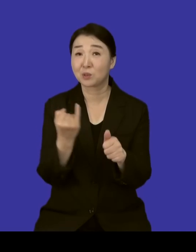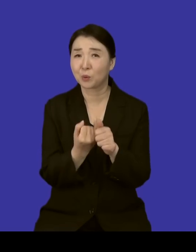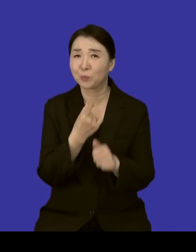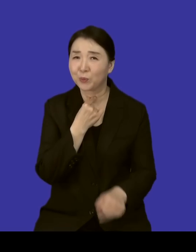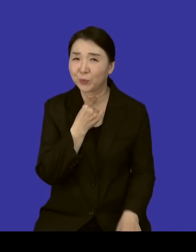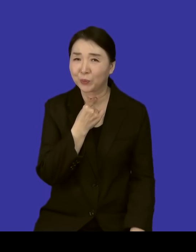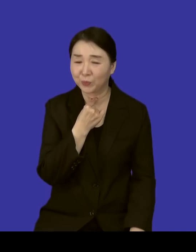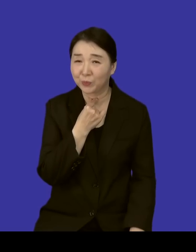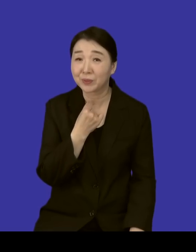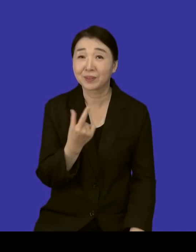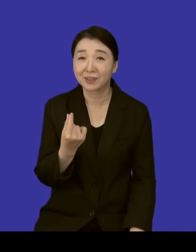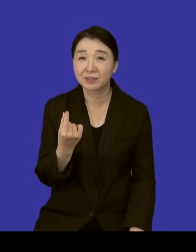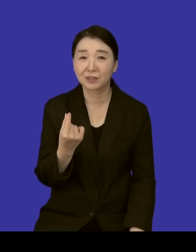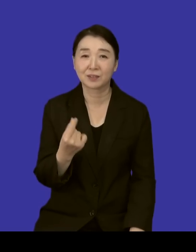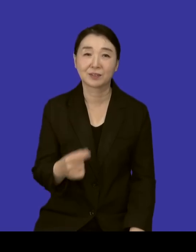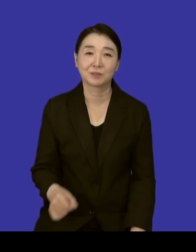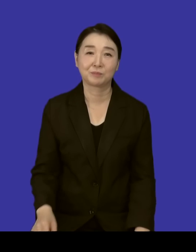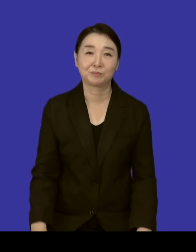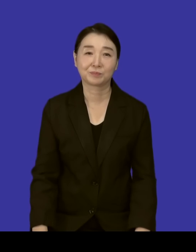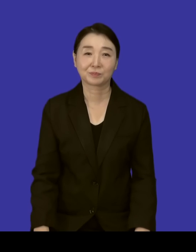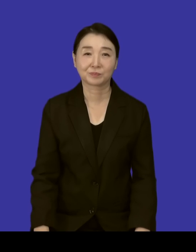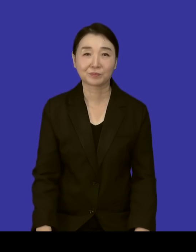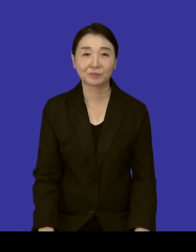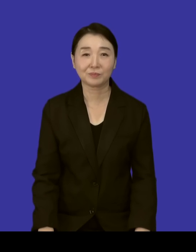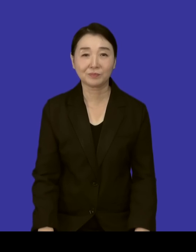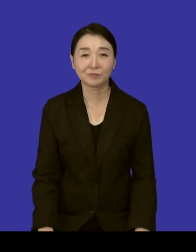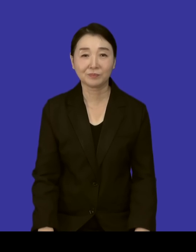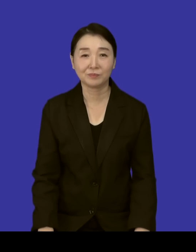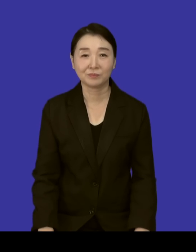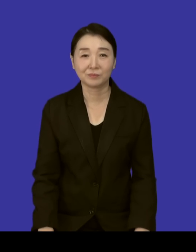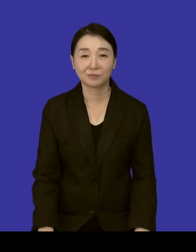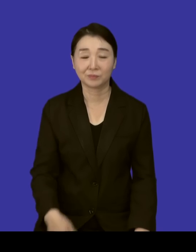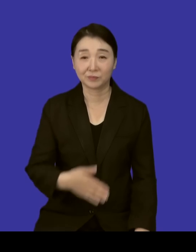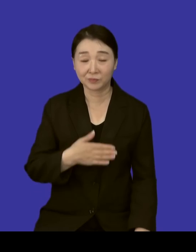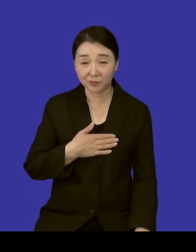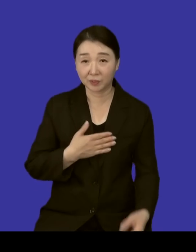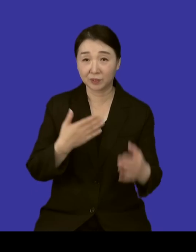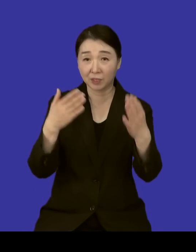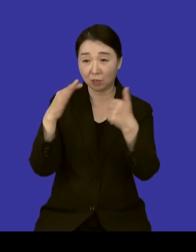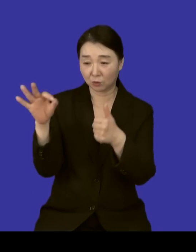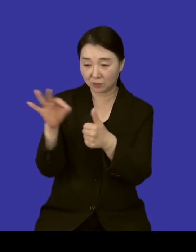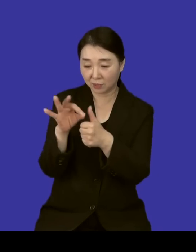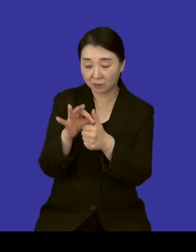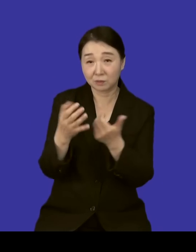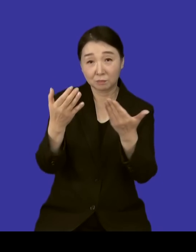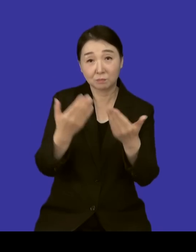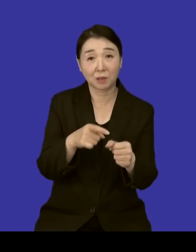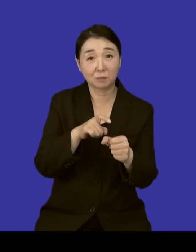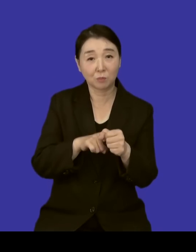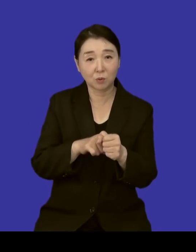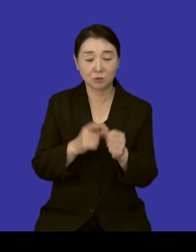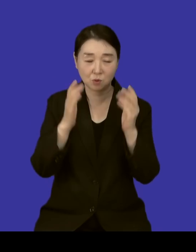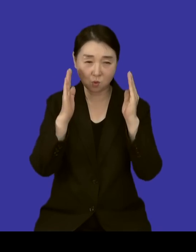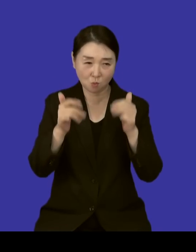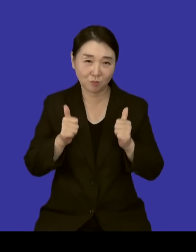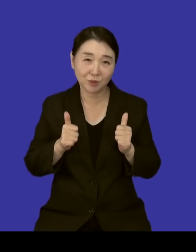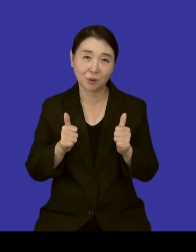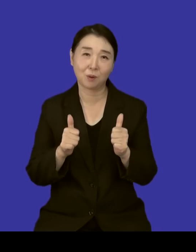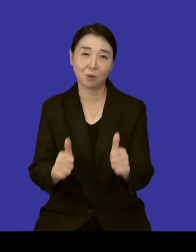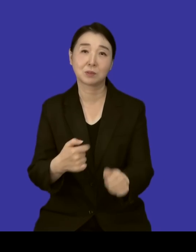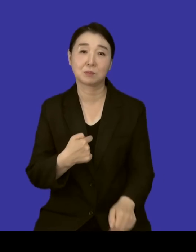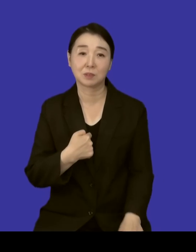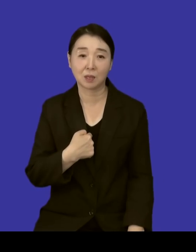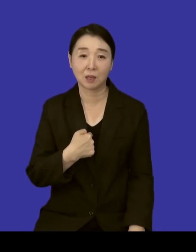것보다도 그냥 저는 그래도 어쨌든 장학금 받으려고 저기 공부를 하긴 했지만